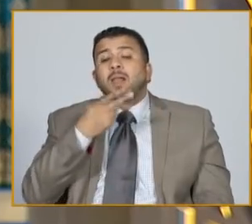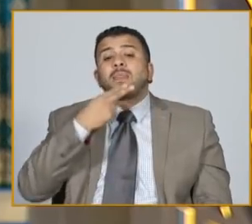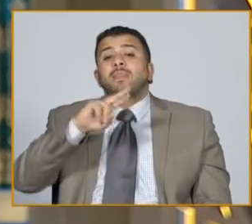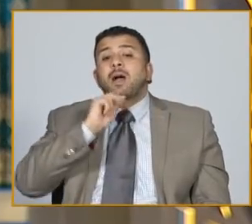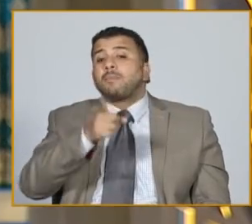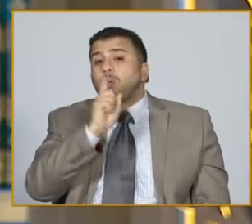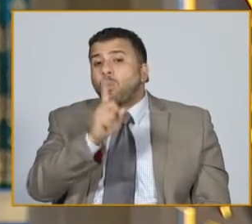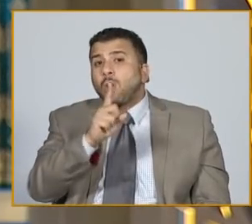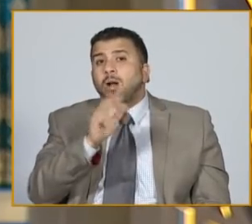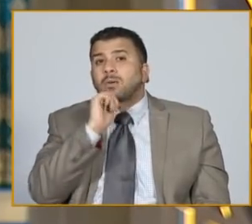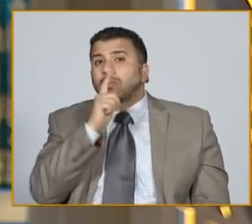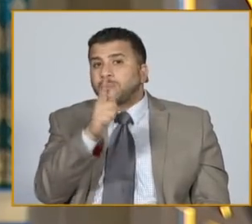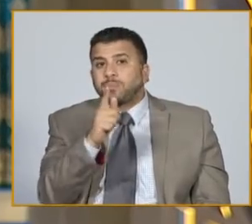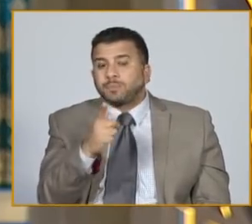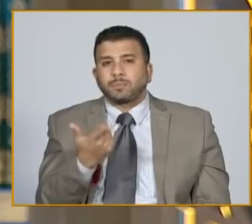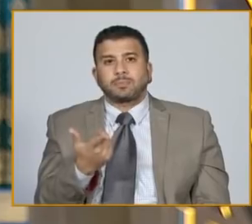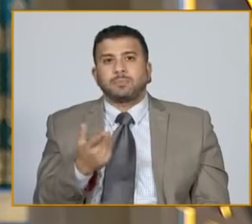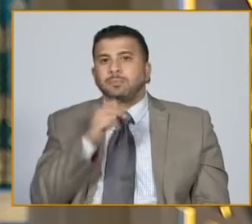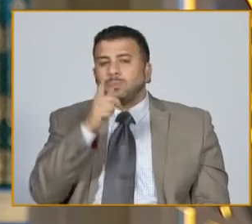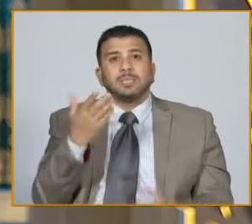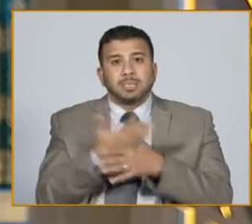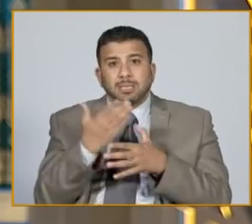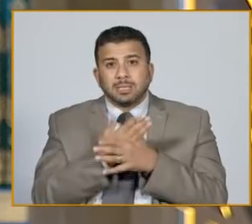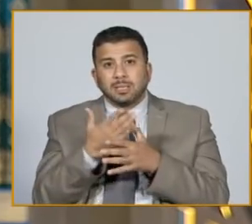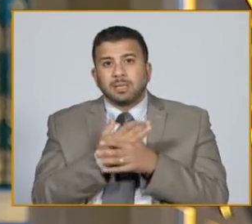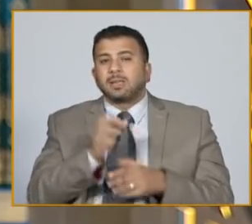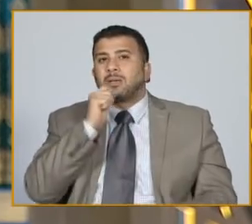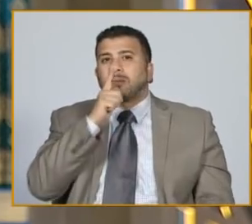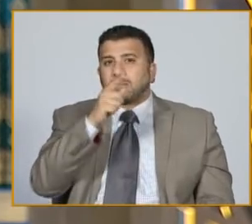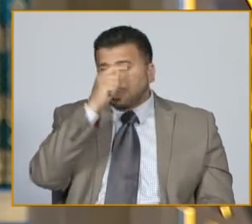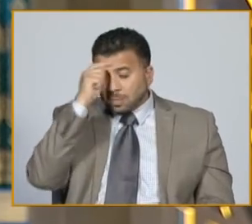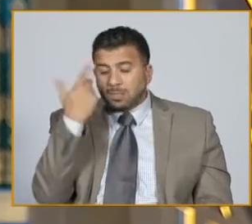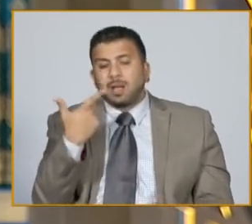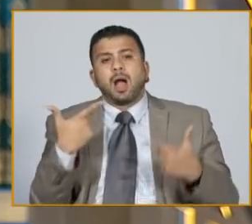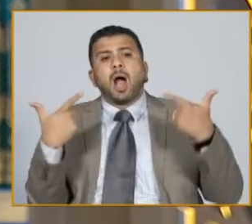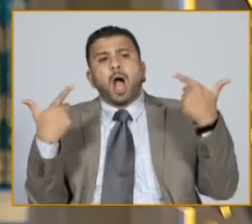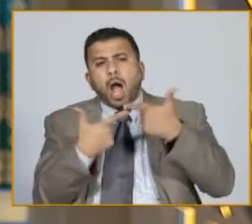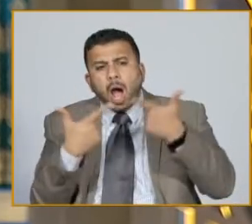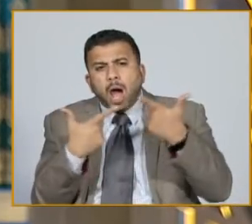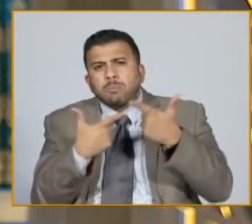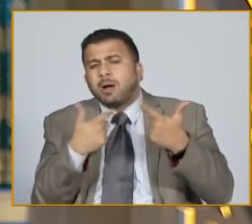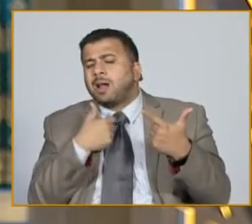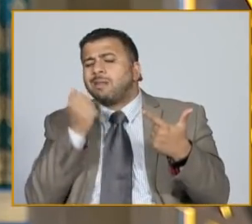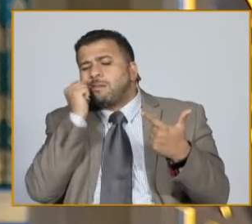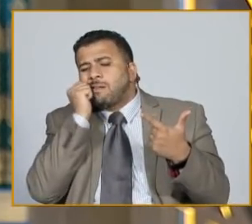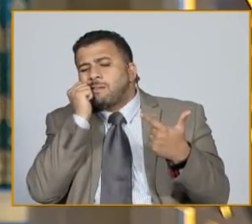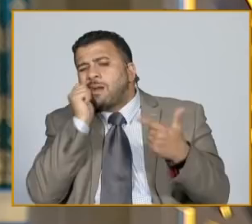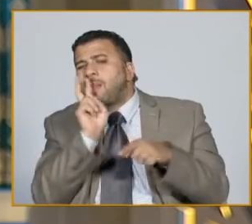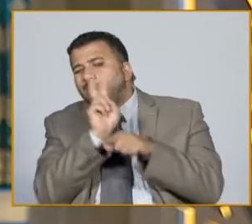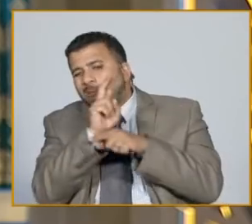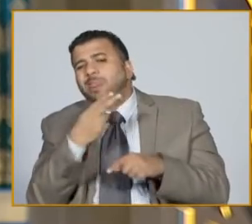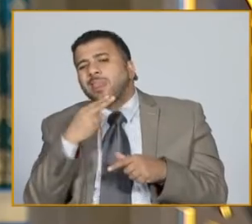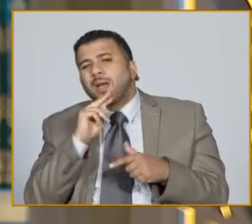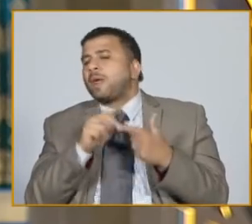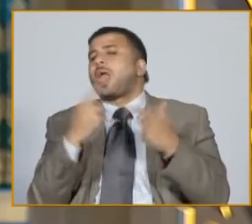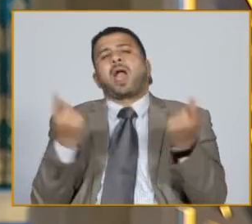راجحة وبعدين غير متعدي المفسدة. الكذب في الحرب طبعا لأنه الحرب خدعة،